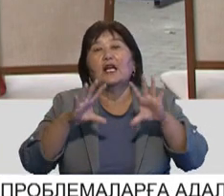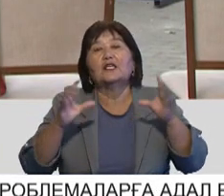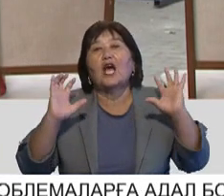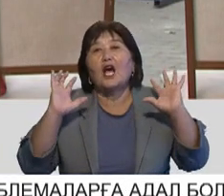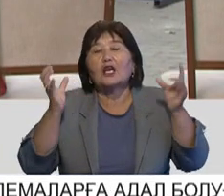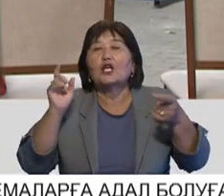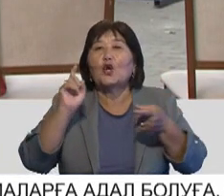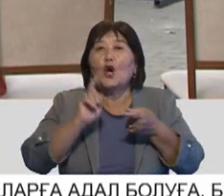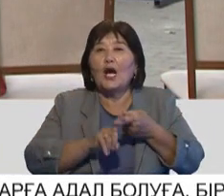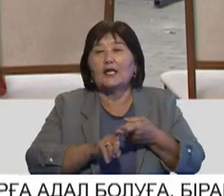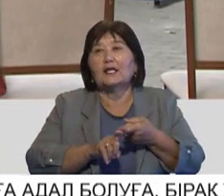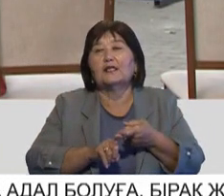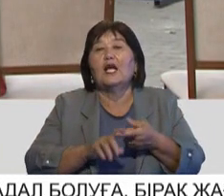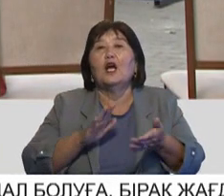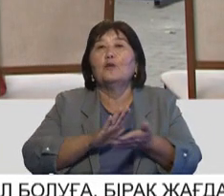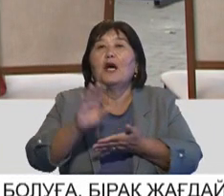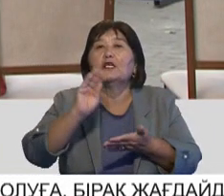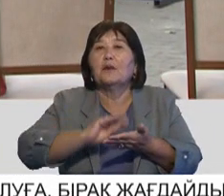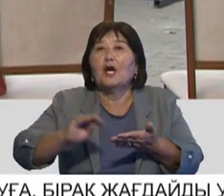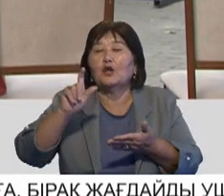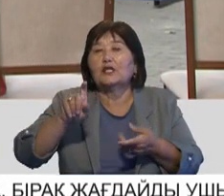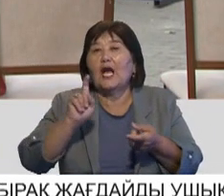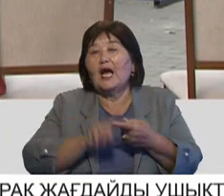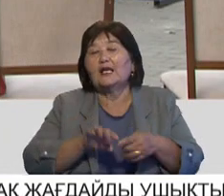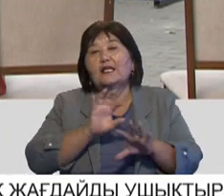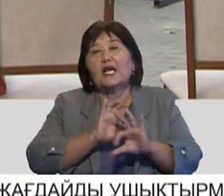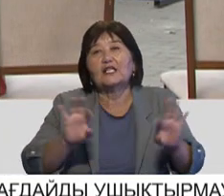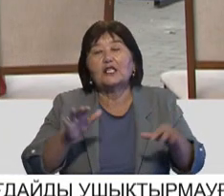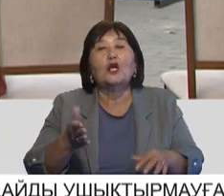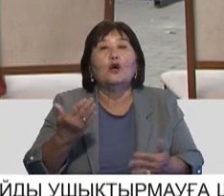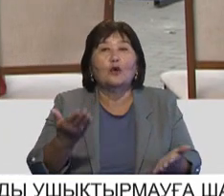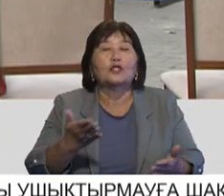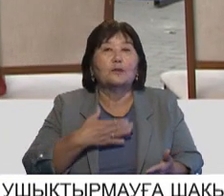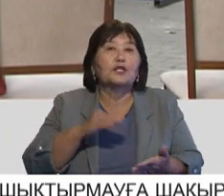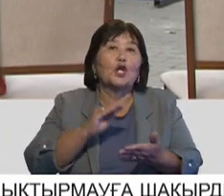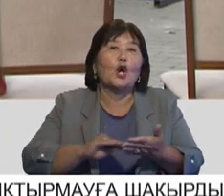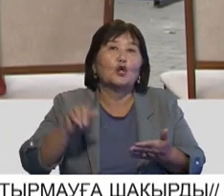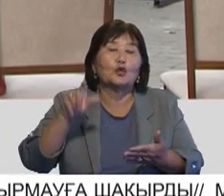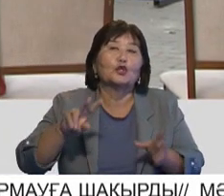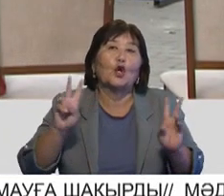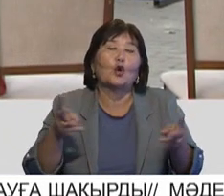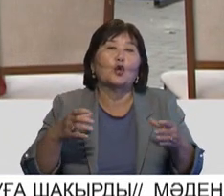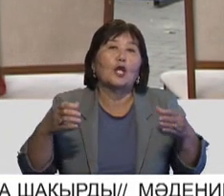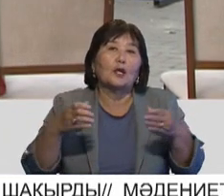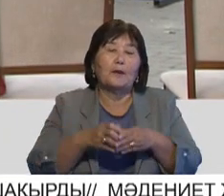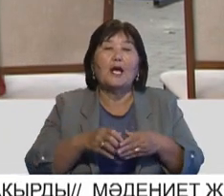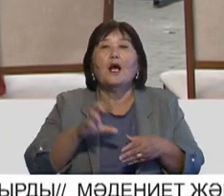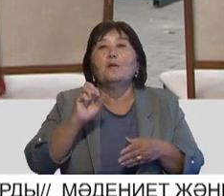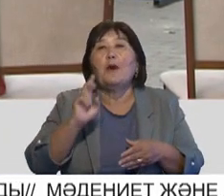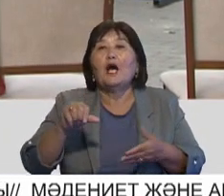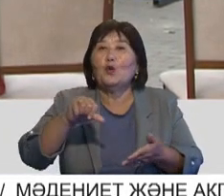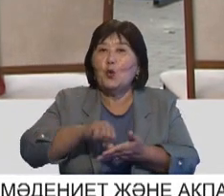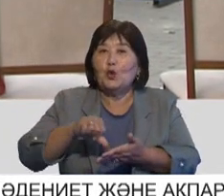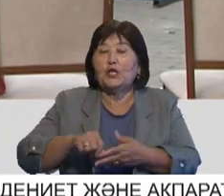радио арқылы, баспа құралдары арқылы жеткізетін осы біздің журналистер клубының мүшелері, бақ өкілдері.